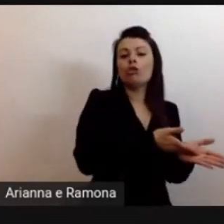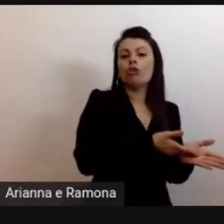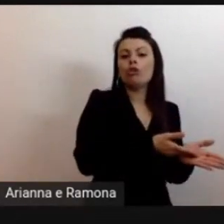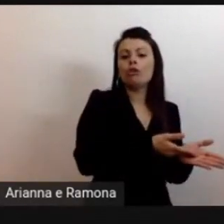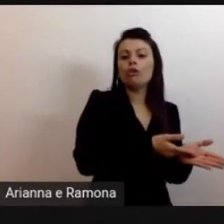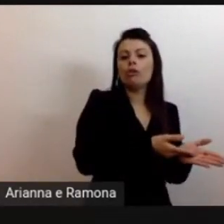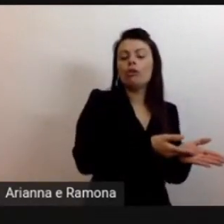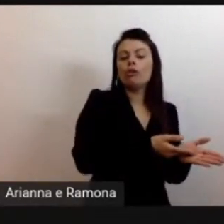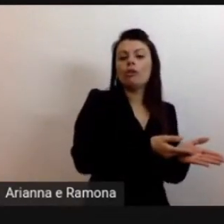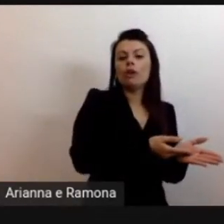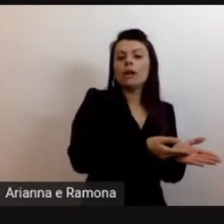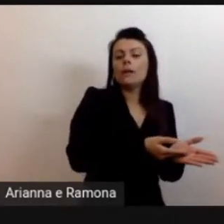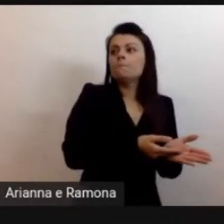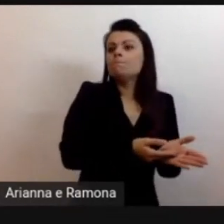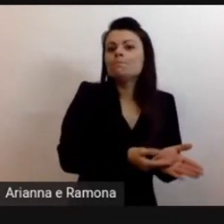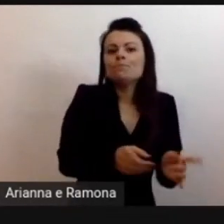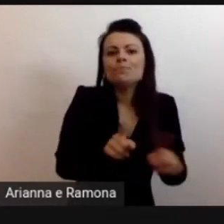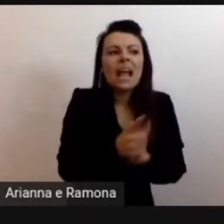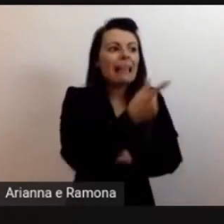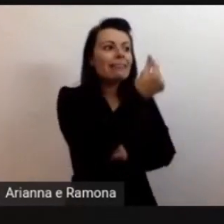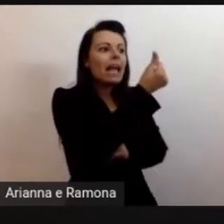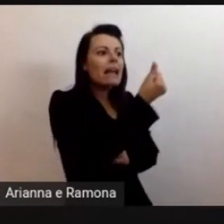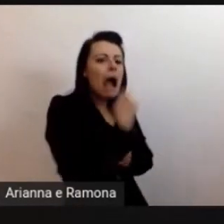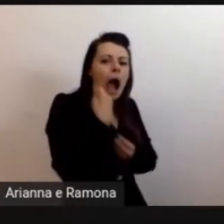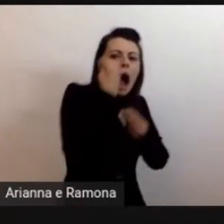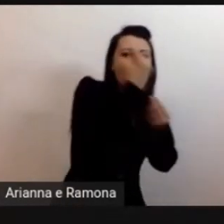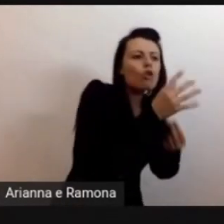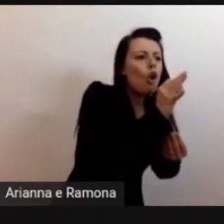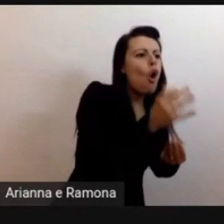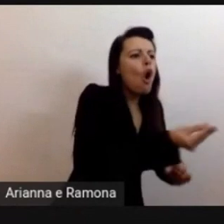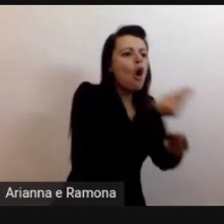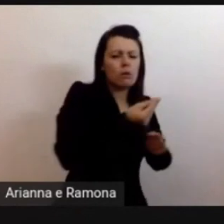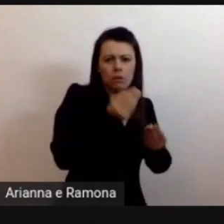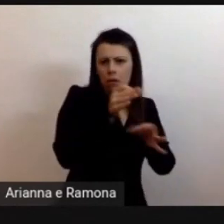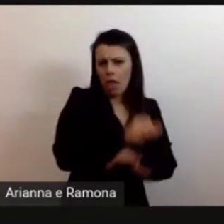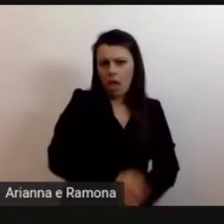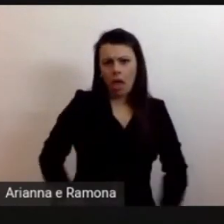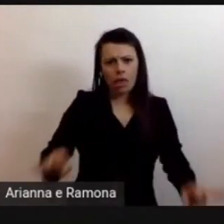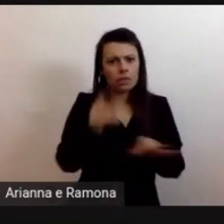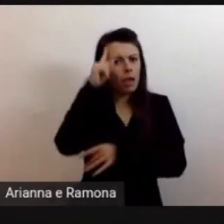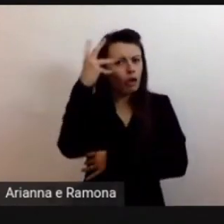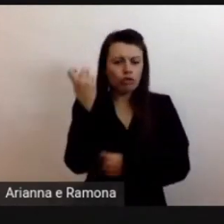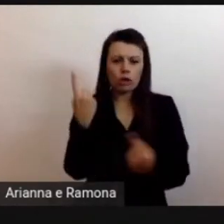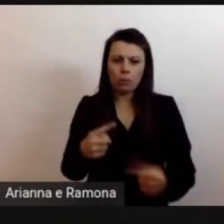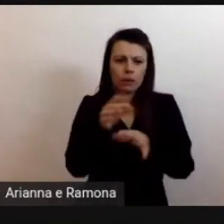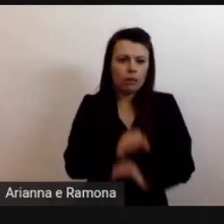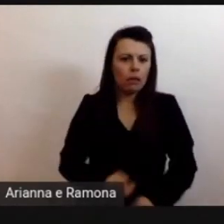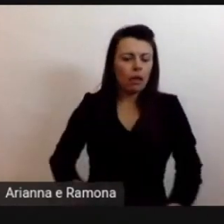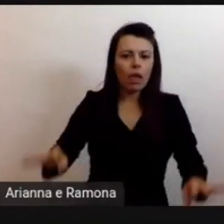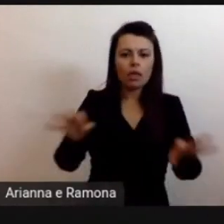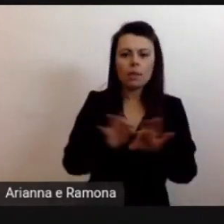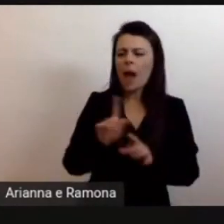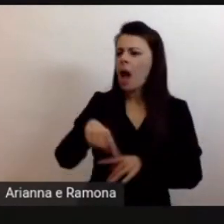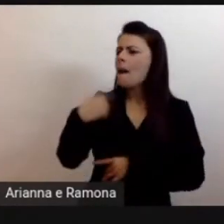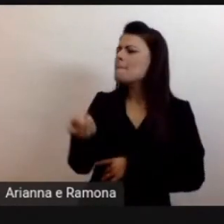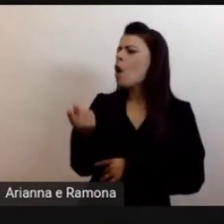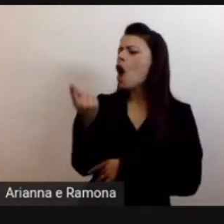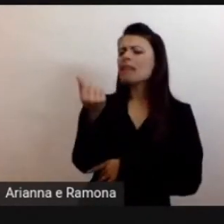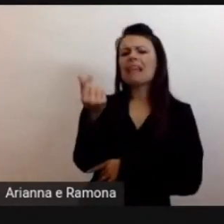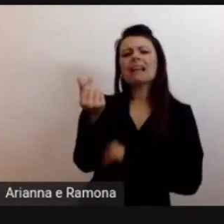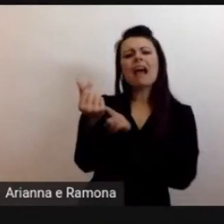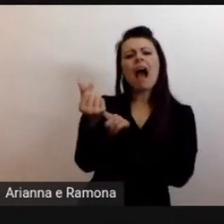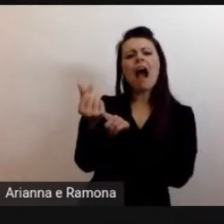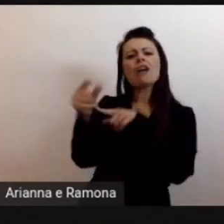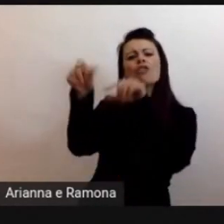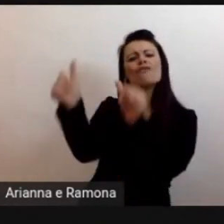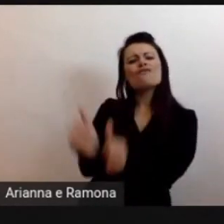di denaro concetti questi che quando si manifesta lo spirito del denaro e lo